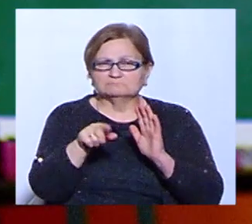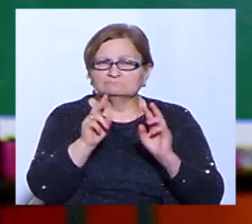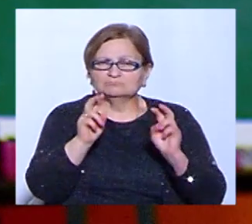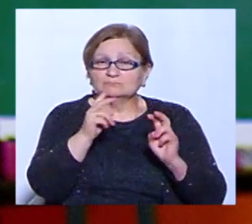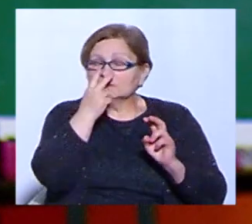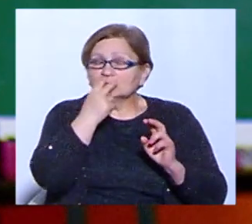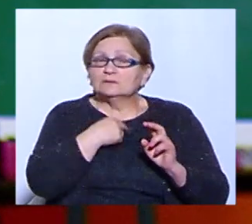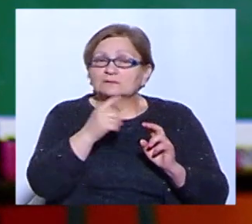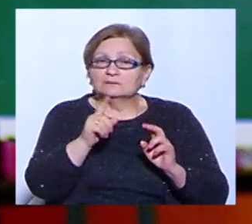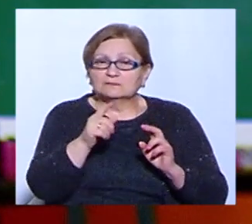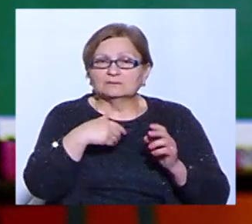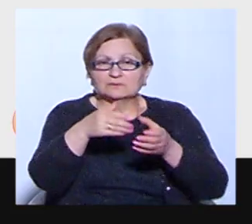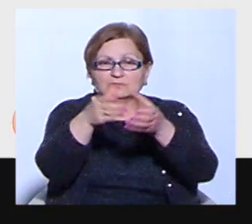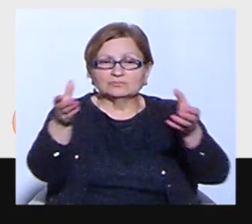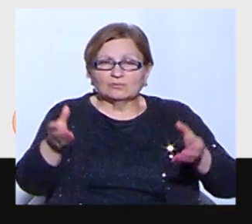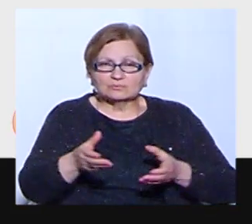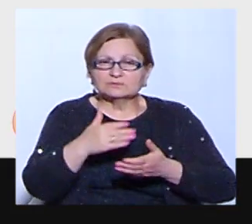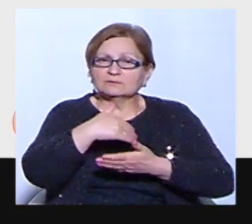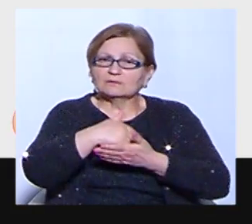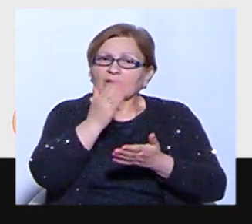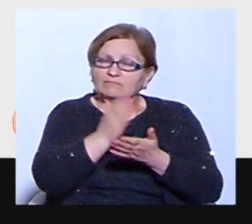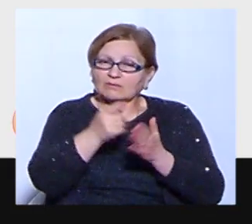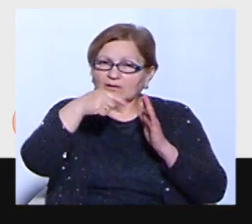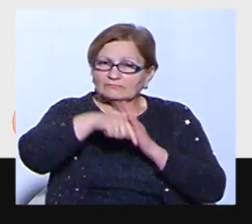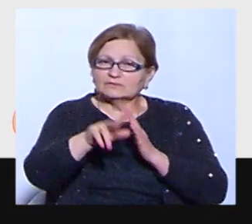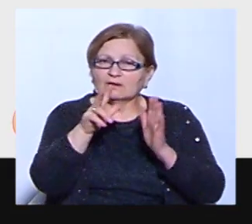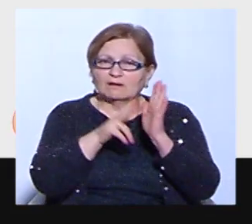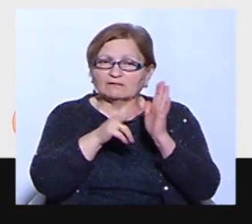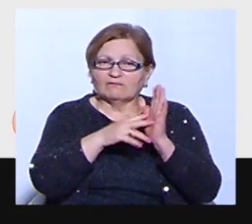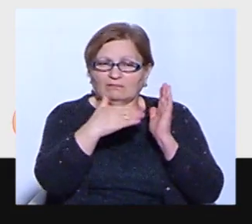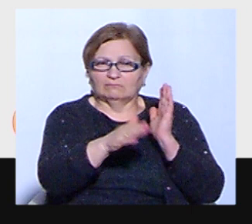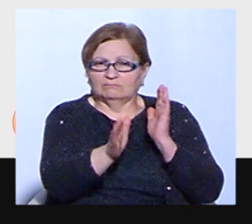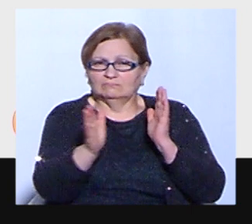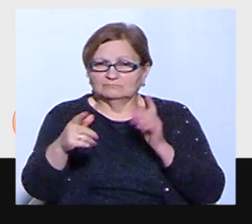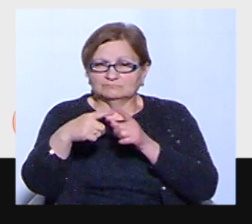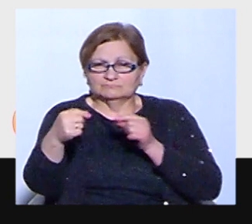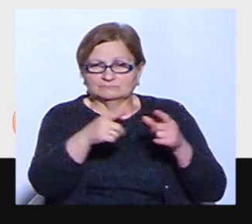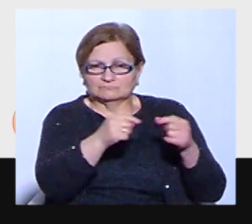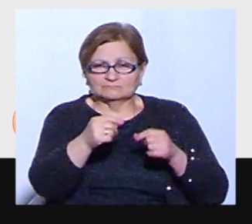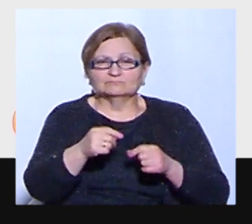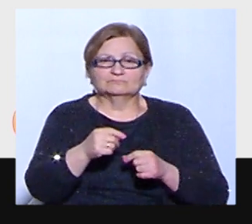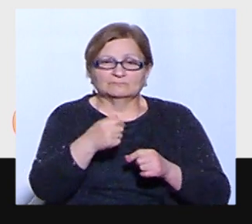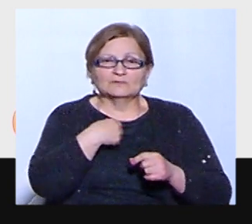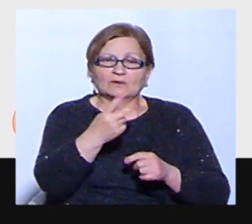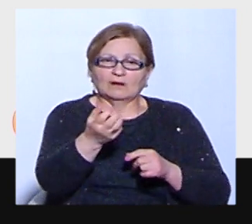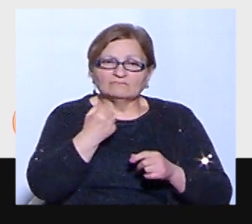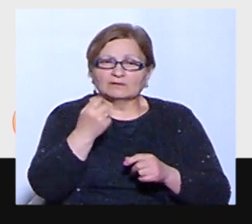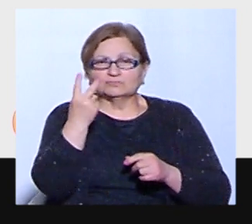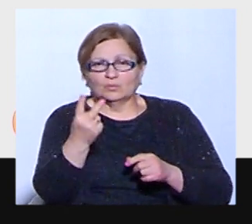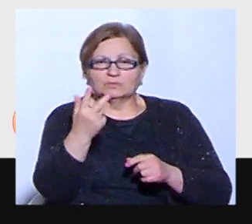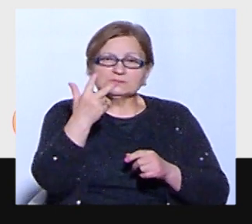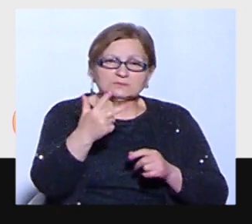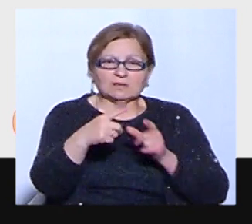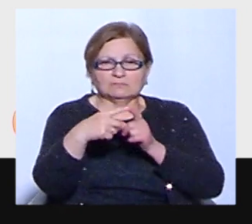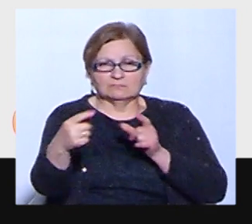წილადი გვიჩვენებს, რომ ტორტი გაყოფილია 8 ტოლნაწილად და ავიღეთ 1. შეგვიძლია ვიღოთ 2 ნაჭერი, 3 ნაჭერი.